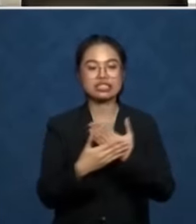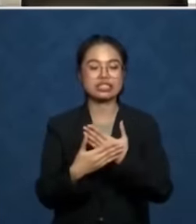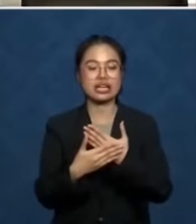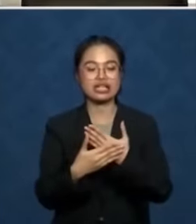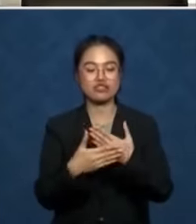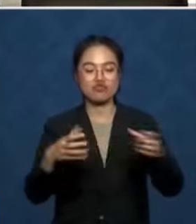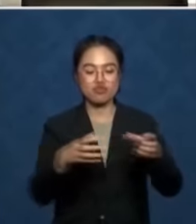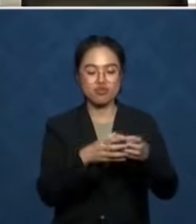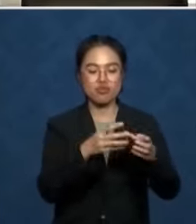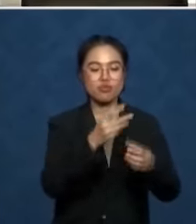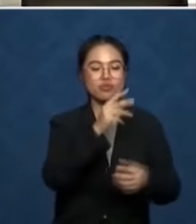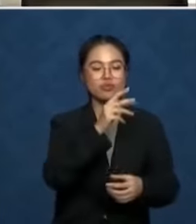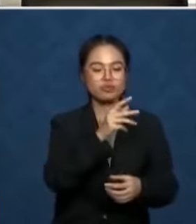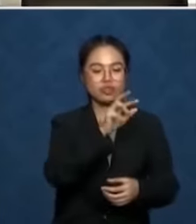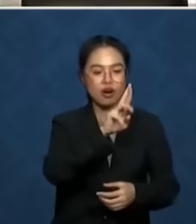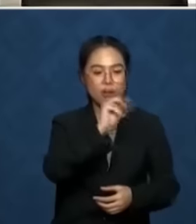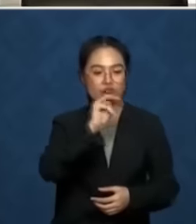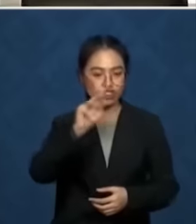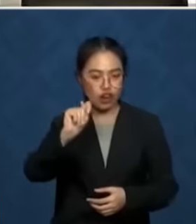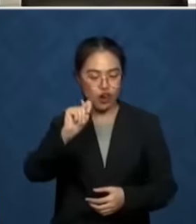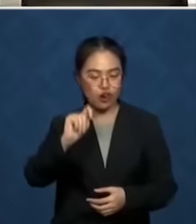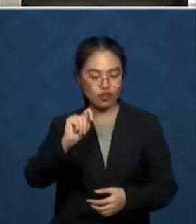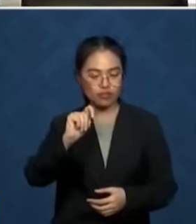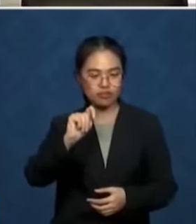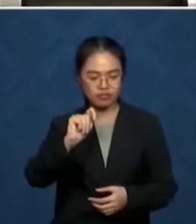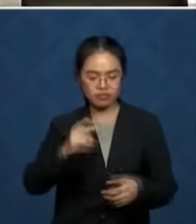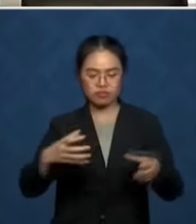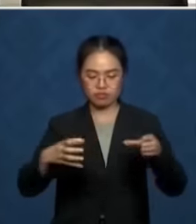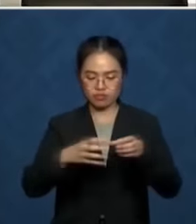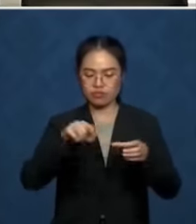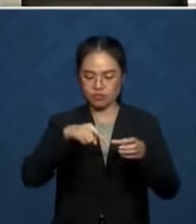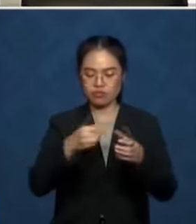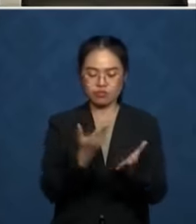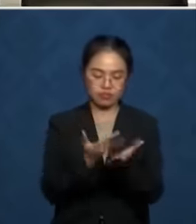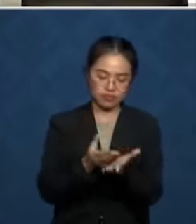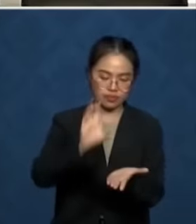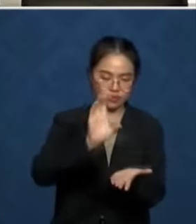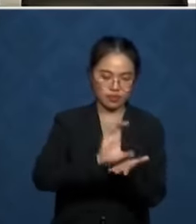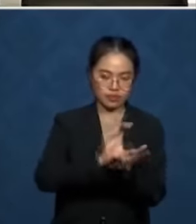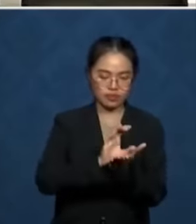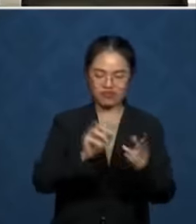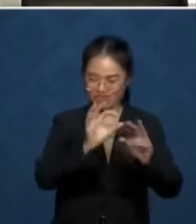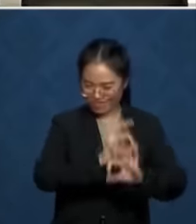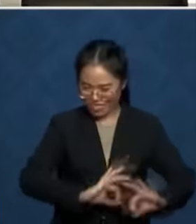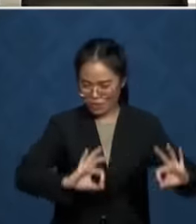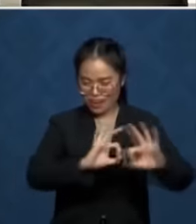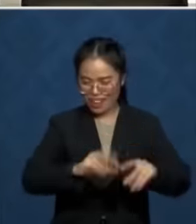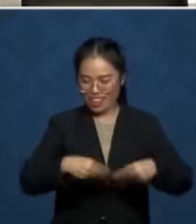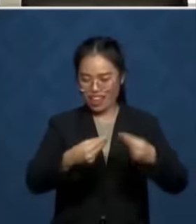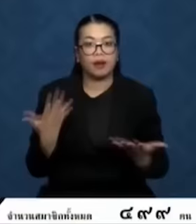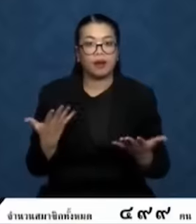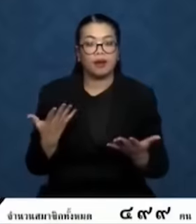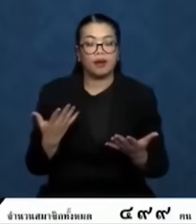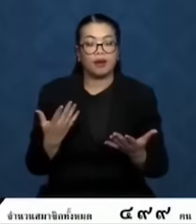รัฐมนตรีอีก33ท่านให้ใช้เงินงบประมาณแผ่นดินทั้งหมดนี้คุ้มค่าเพื่อประโยชน์สูงสุดของประเ